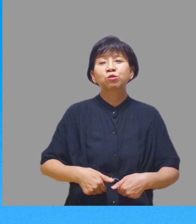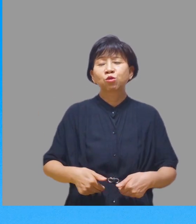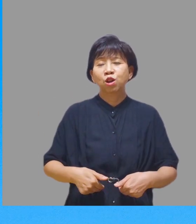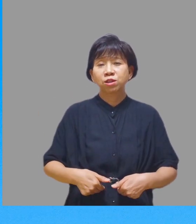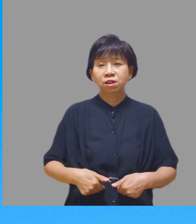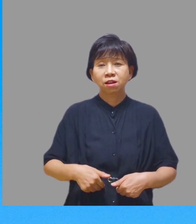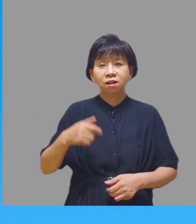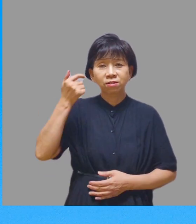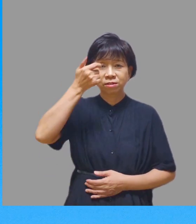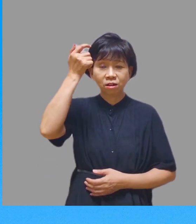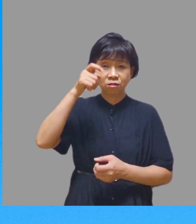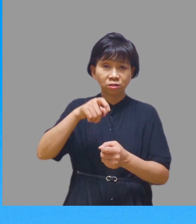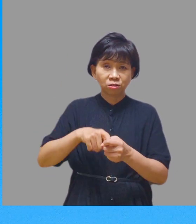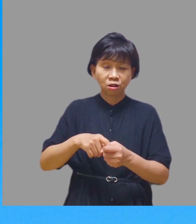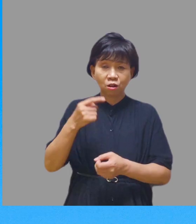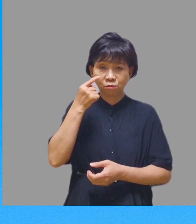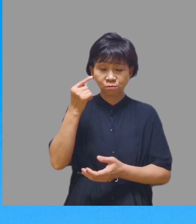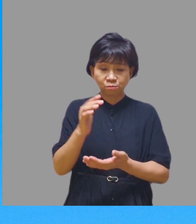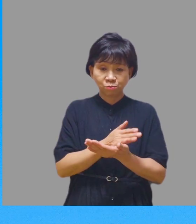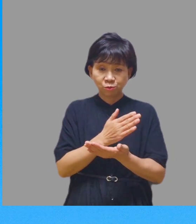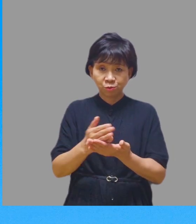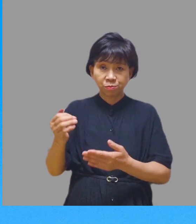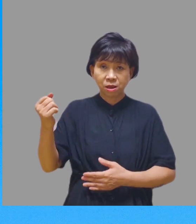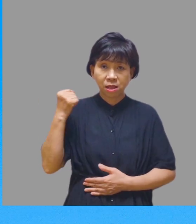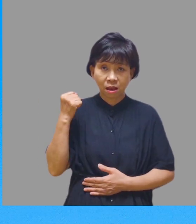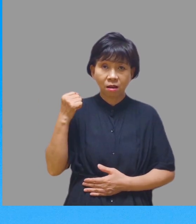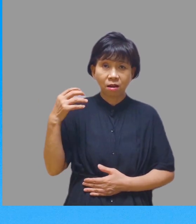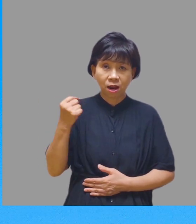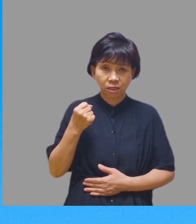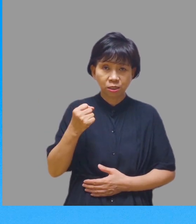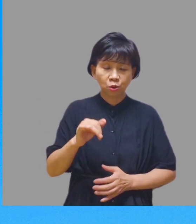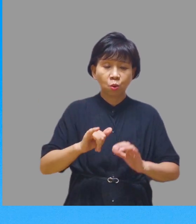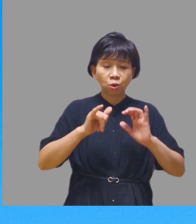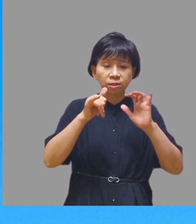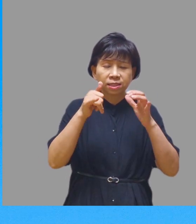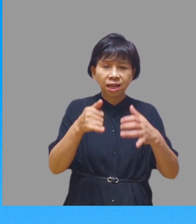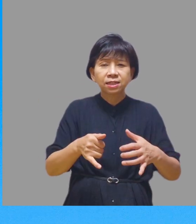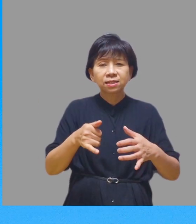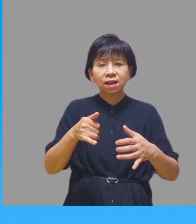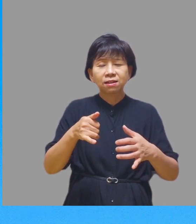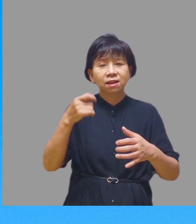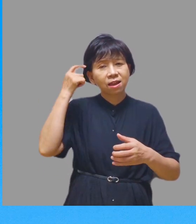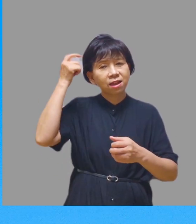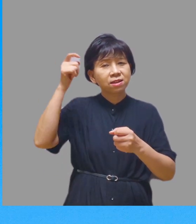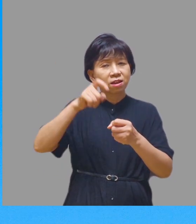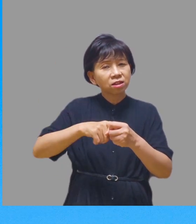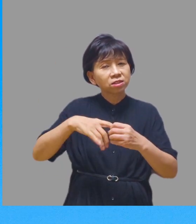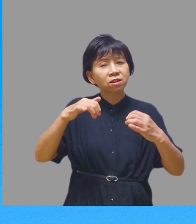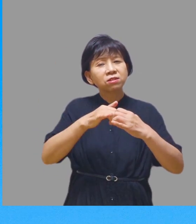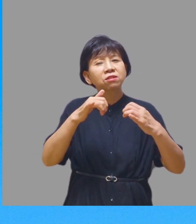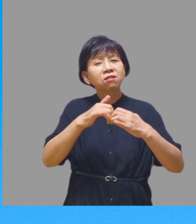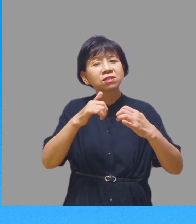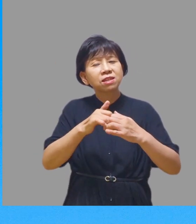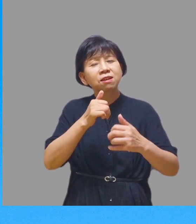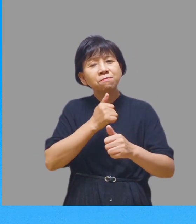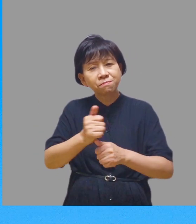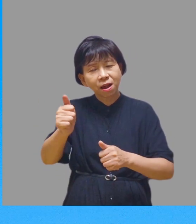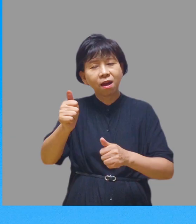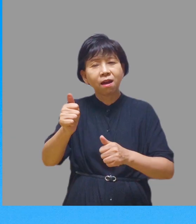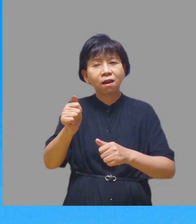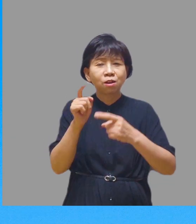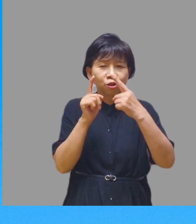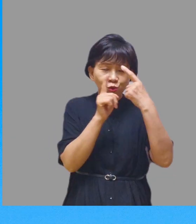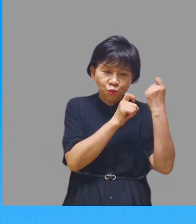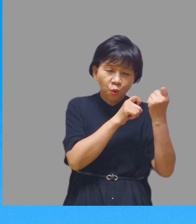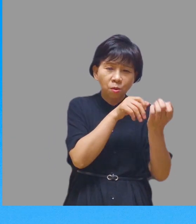있어야 영적 분별력을 가지고 세상 영적 전쟁에서 맞서 싸우며 그 유혹을 뿌리쳐 낼